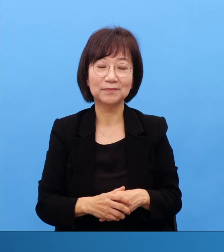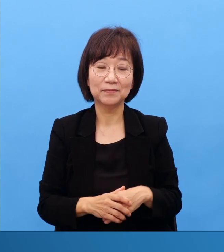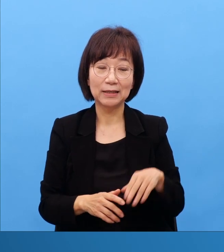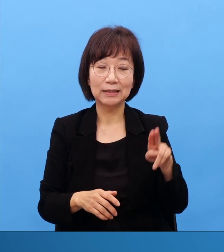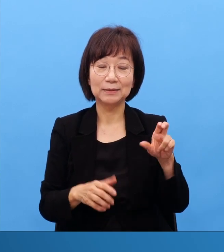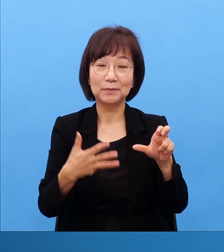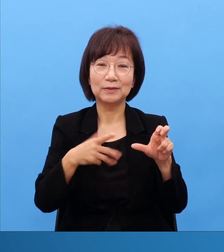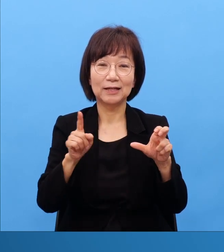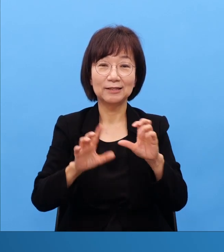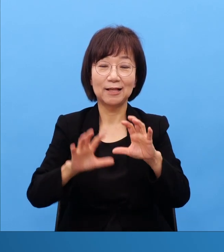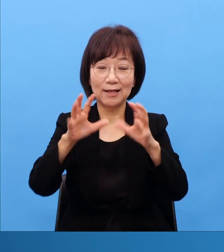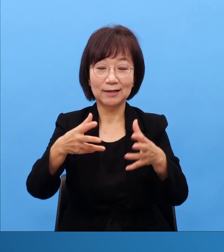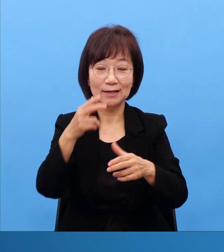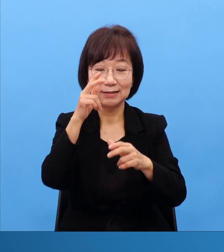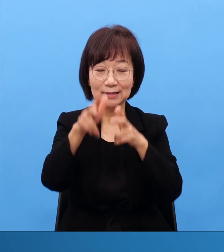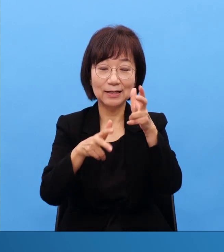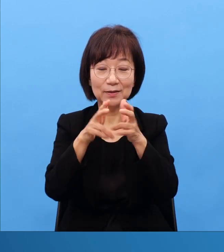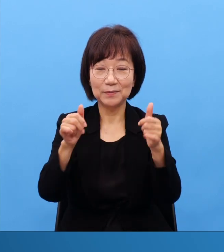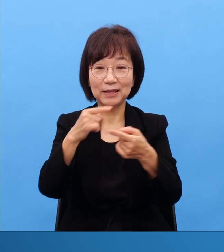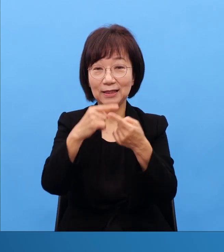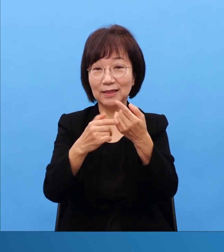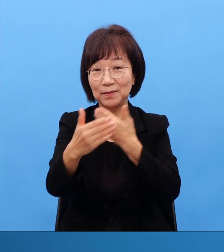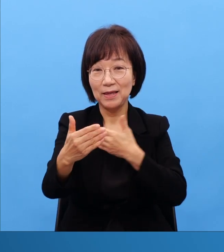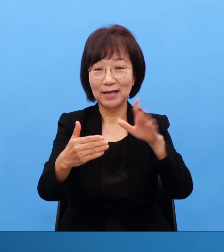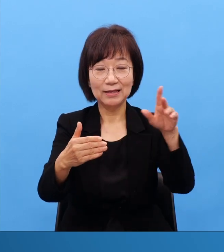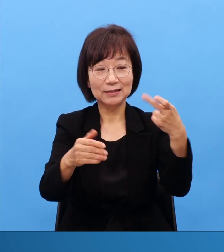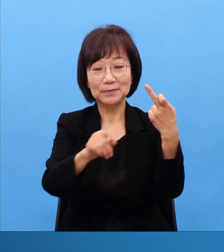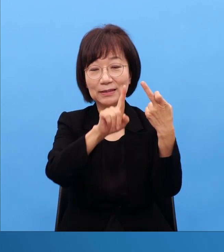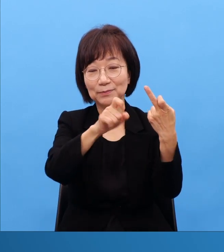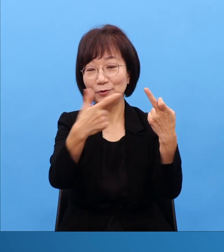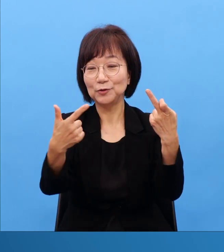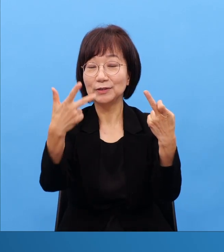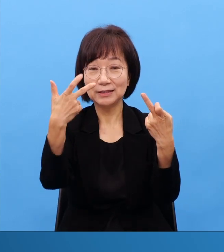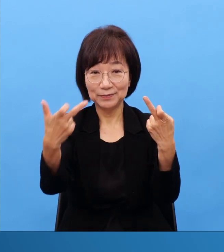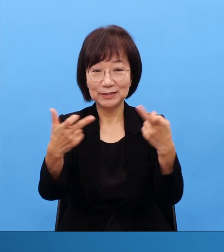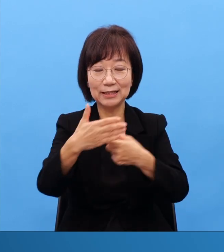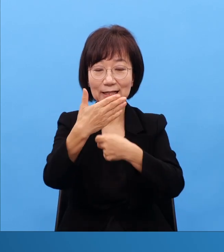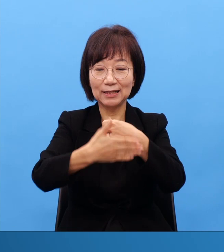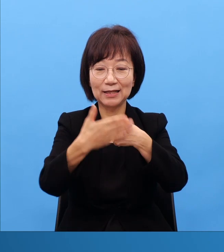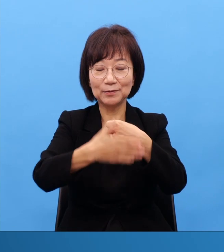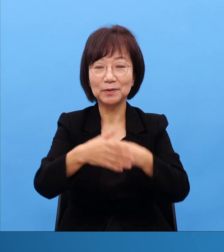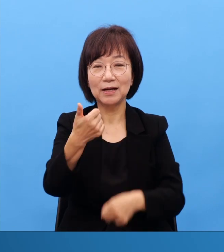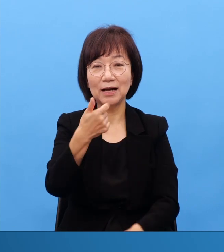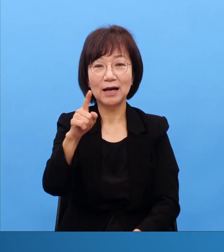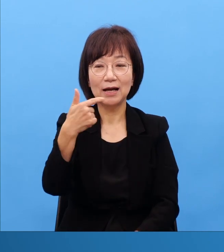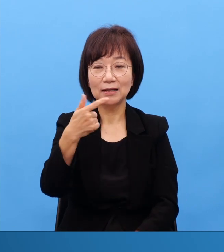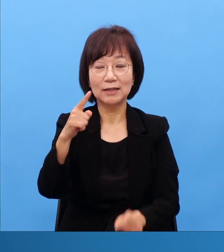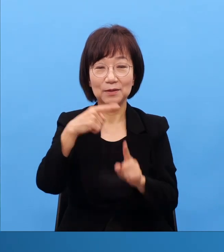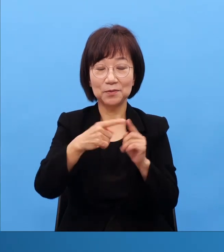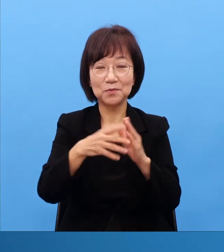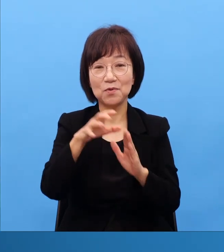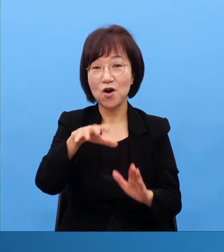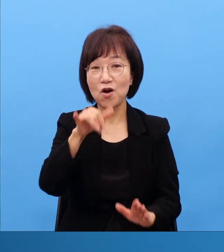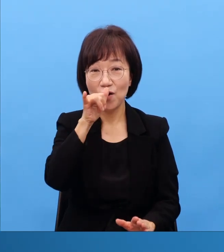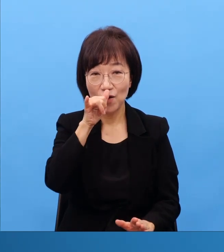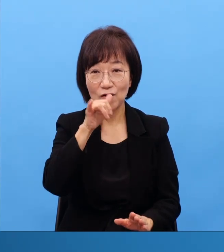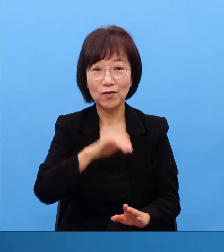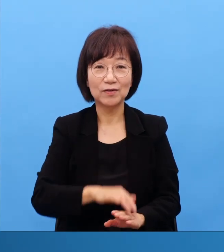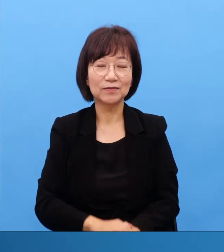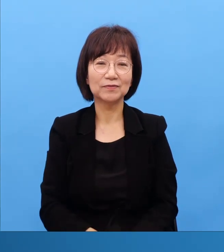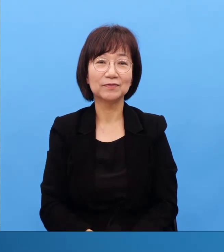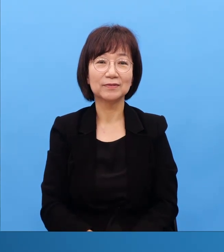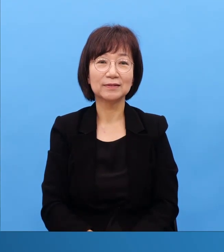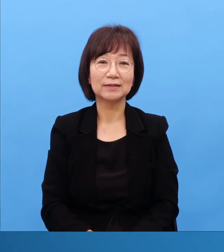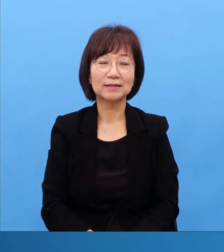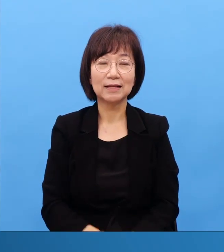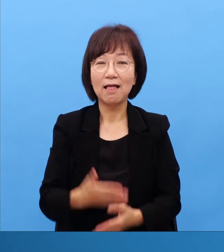제25차 세계산업인대회가 오는 12월 16일부터 이틀간 대구 한화교회에서 열립니다. 이번